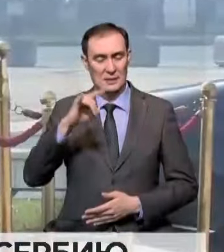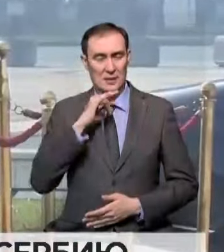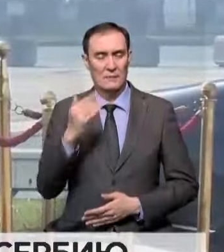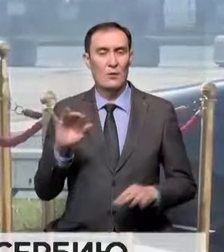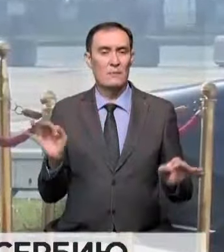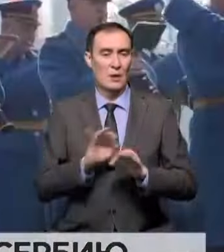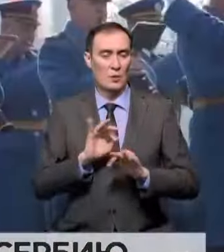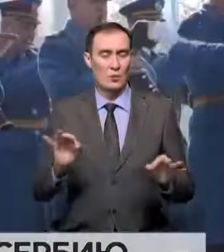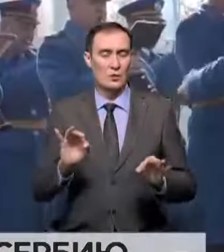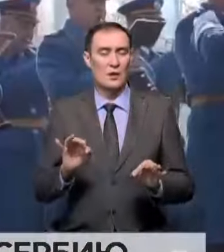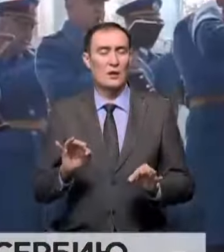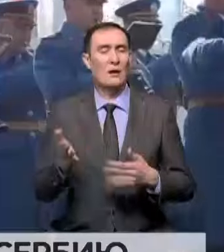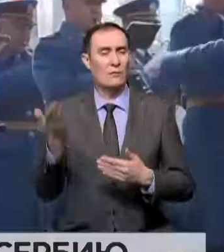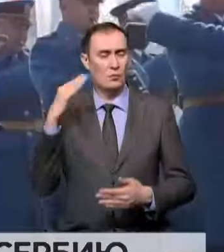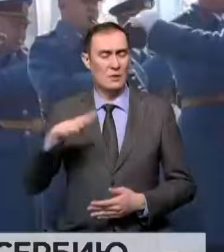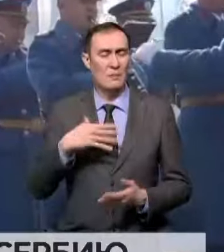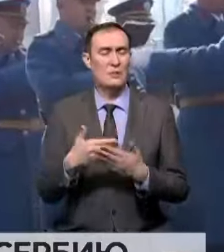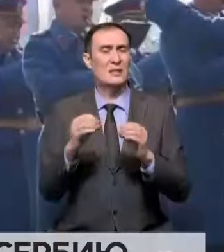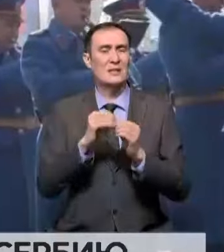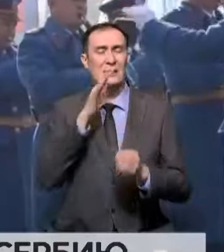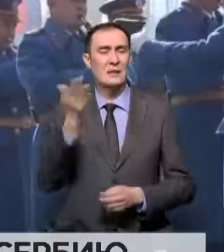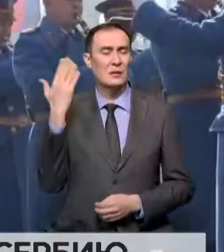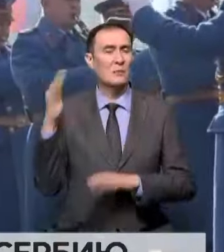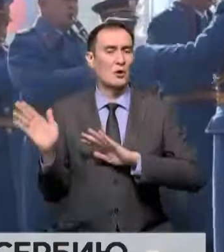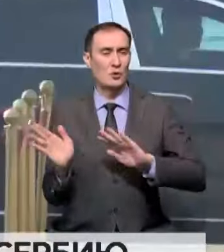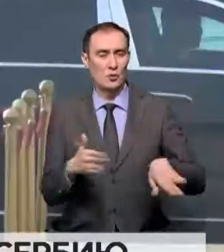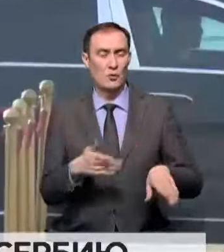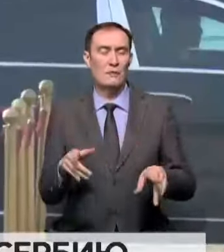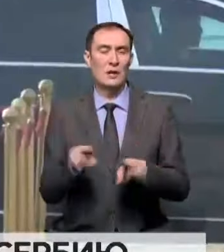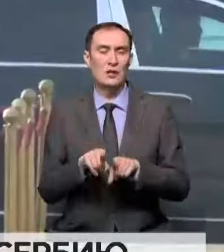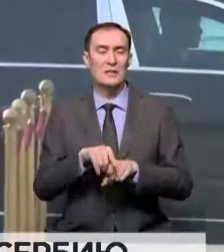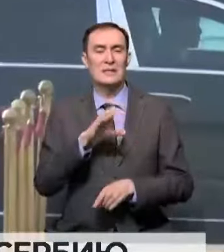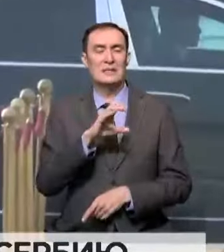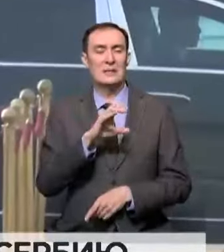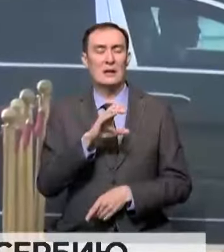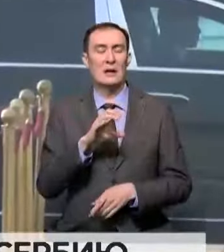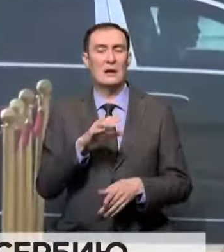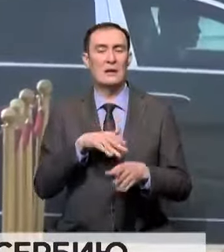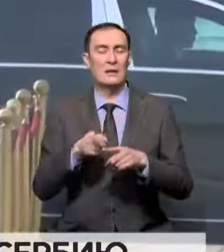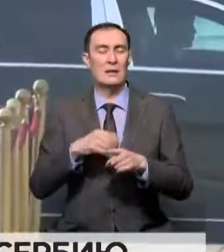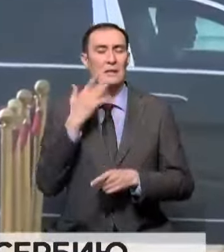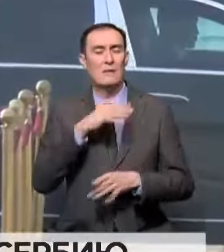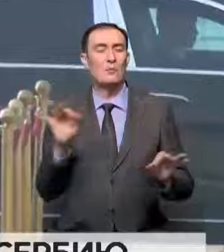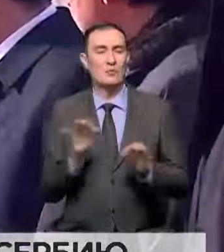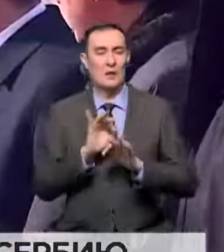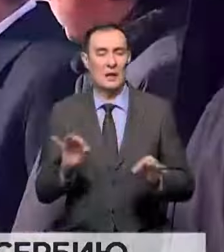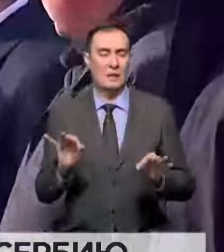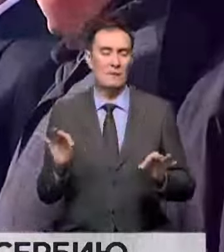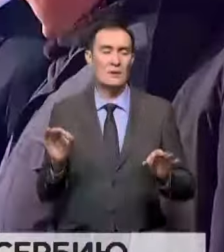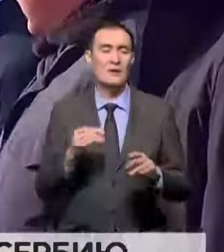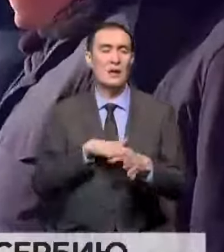его мелодия здесь звучала довольно давно, почти 10 лет прошло. Вместе с наполнением сербского двора национальными музыкальными